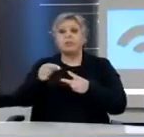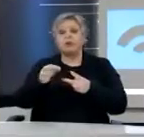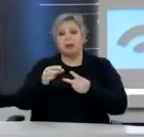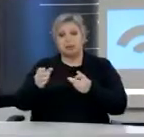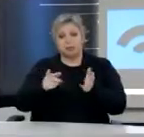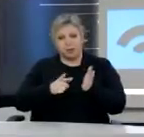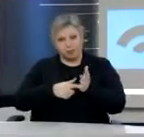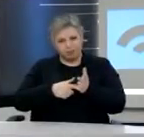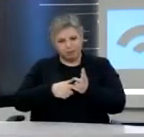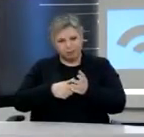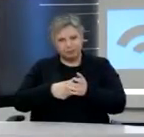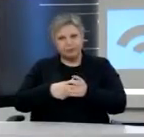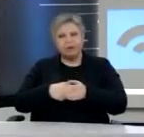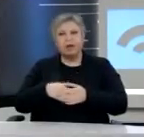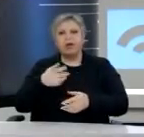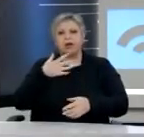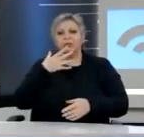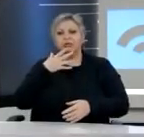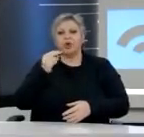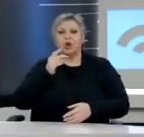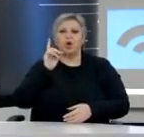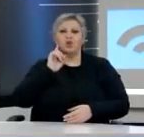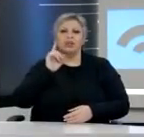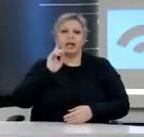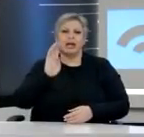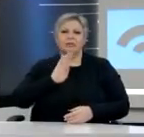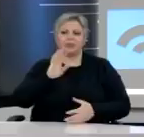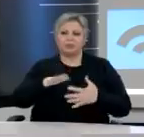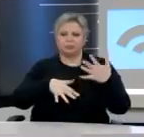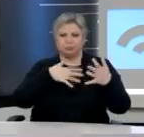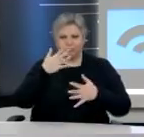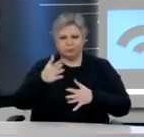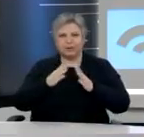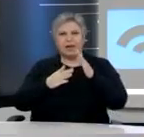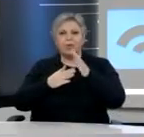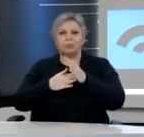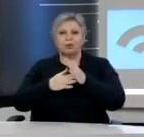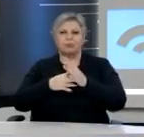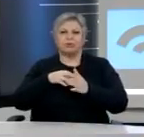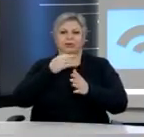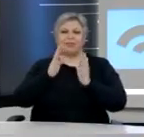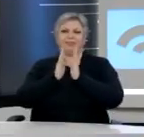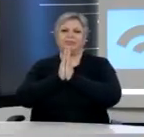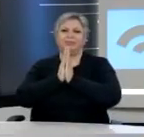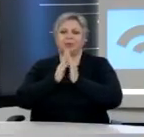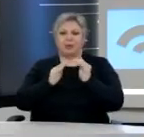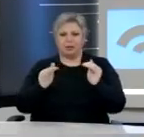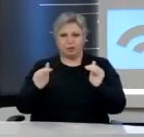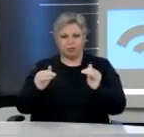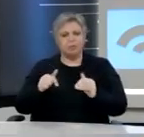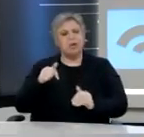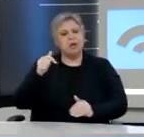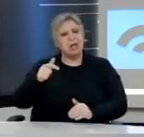Διαβούλτεψη. Σας παρακαλώ. Σας παρακαλώ. Εν πάση περιπτώσει θα έχετε τη δυνατότητα να